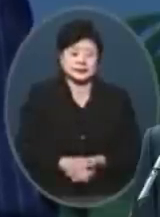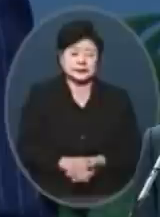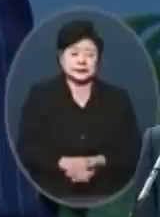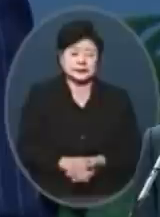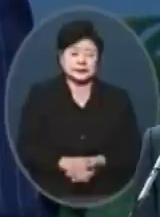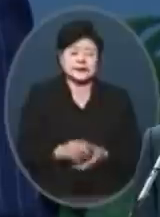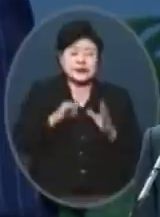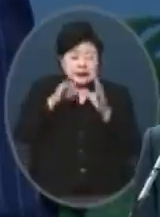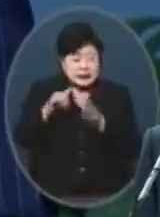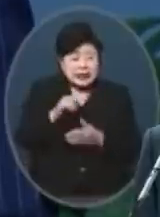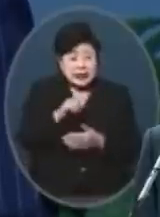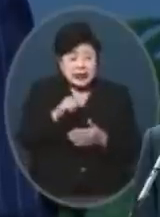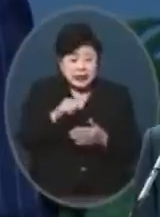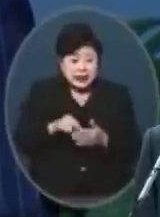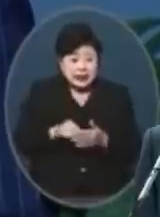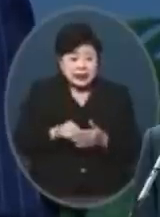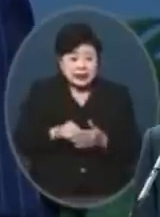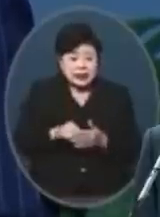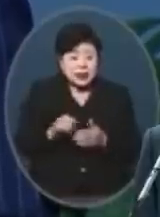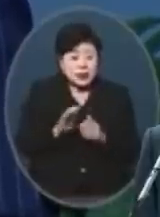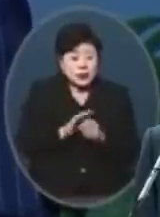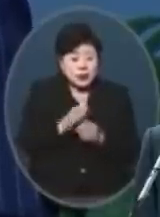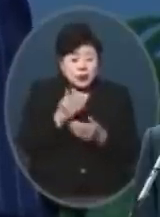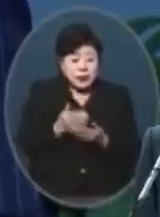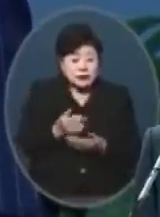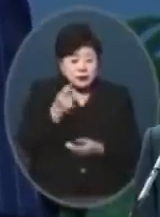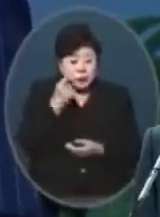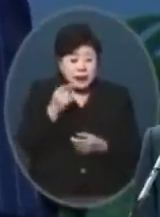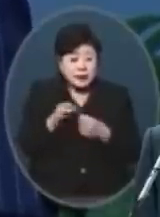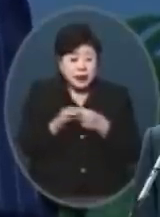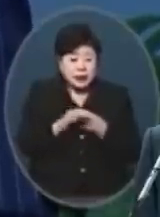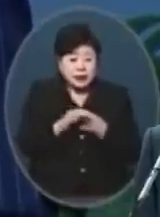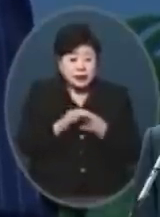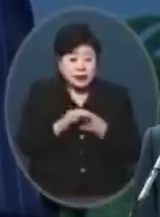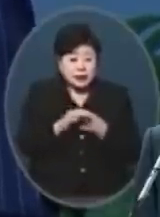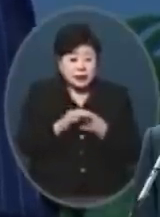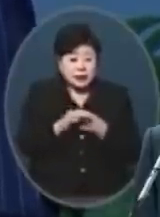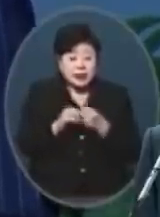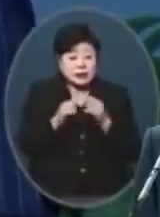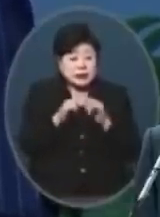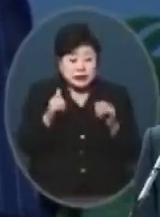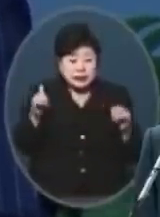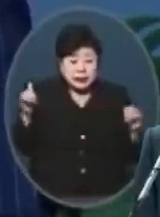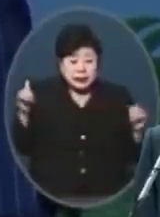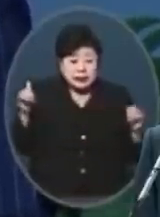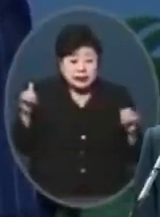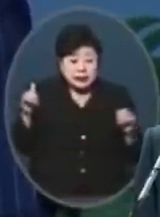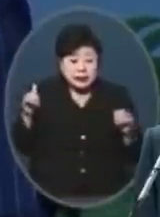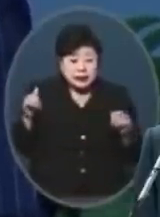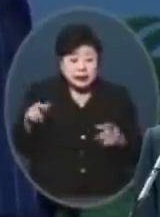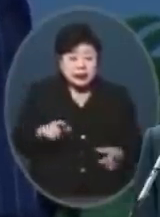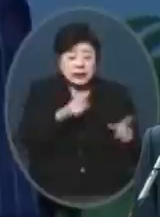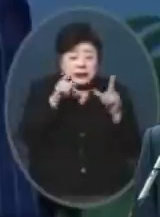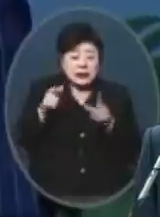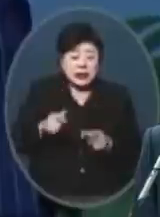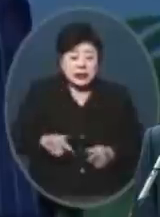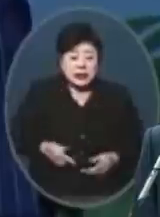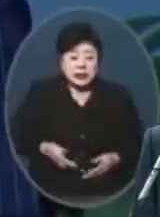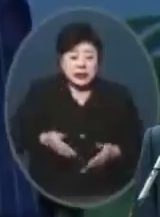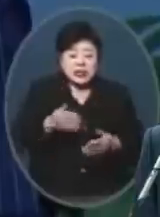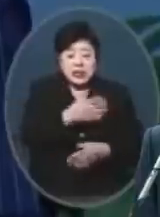이 세상에 위로를 받지 못하면 사람이 살아나갈 힘이